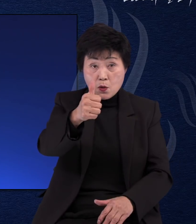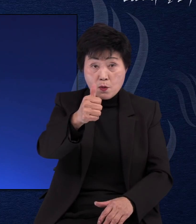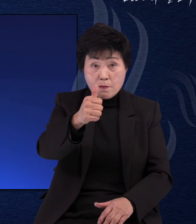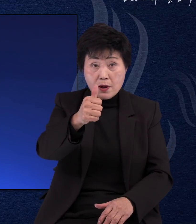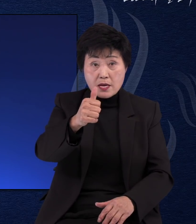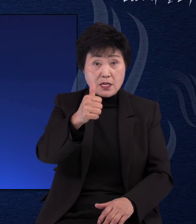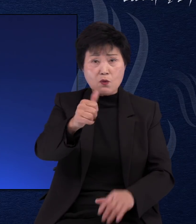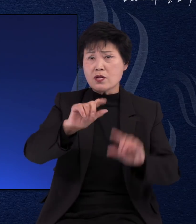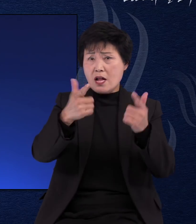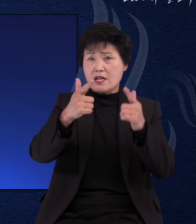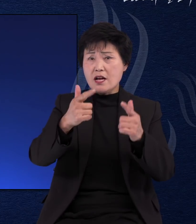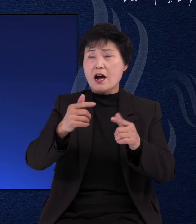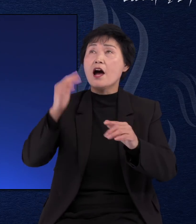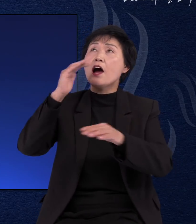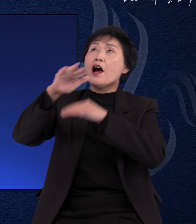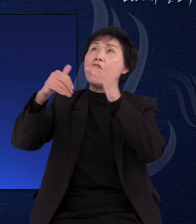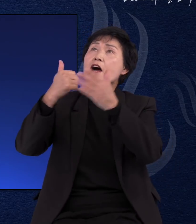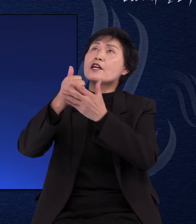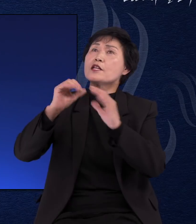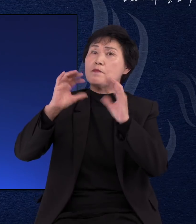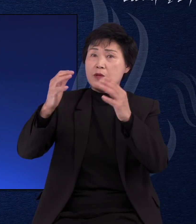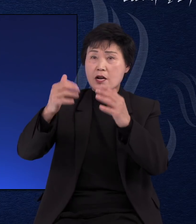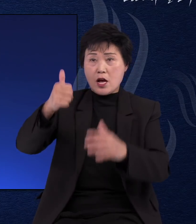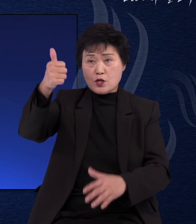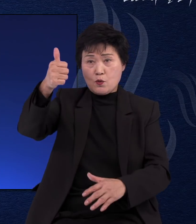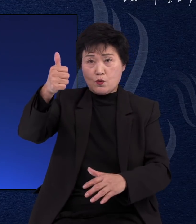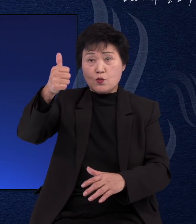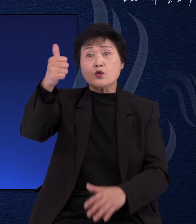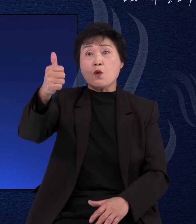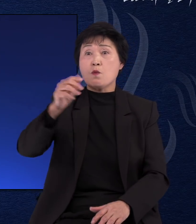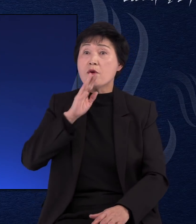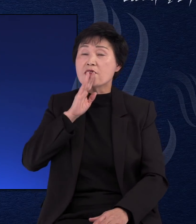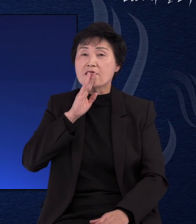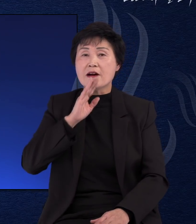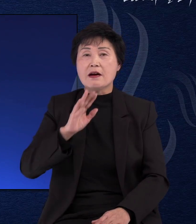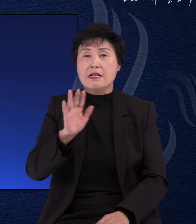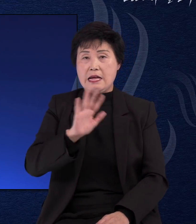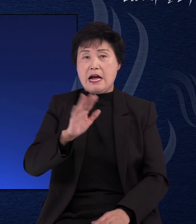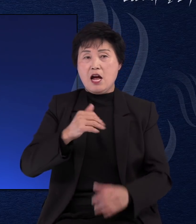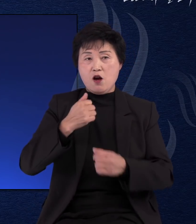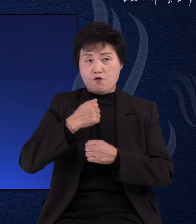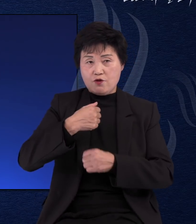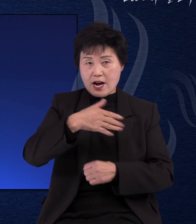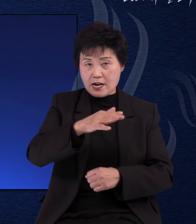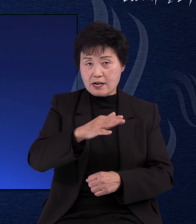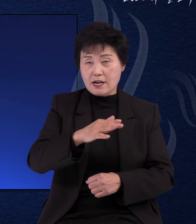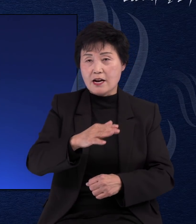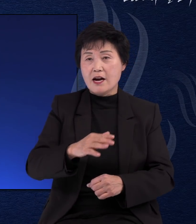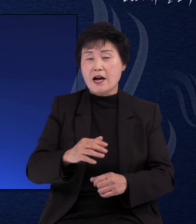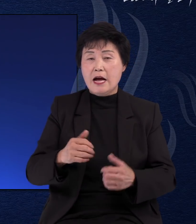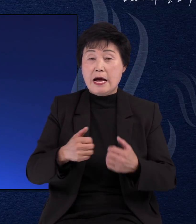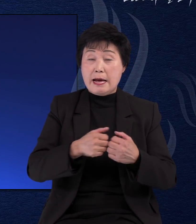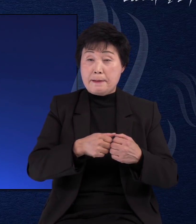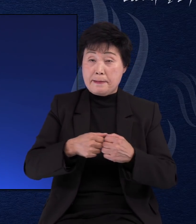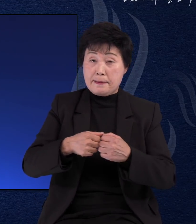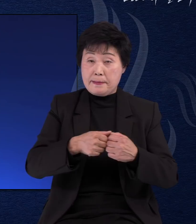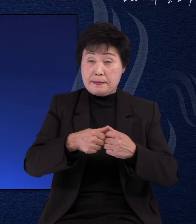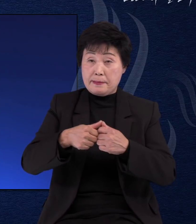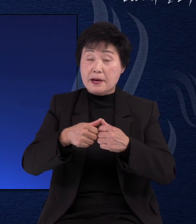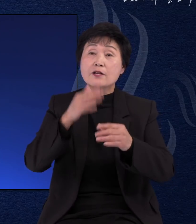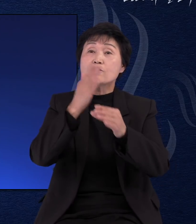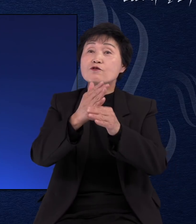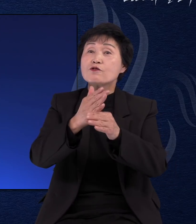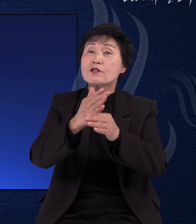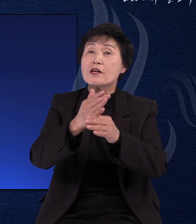장군도 장군이지. 나는 사관학교 가서 장군 될 거다. 한 몇 달을 실랭이를 하다 그 친구가 저에게 이렇게 도전을